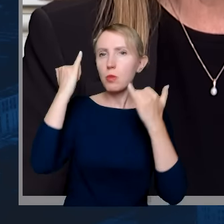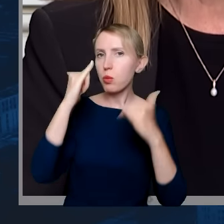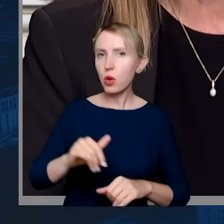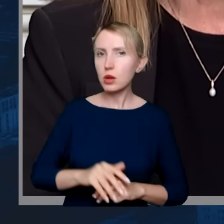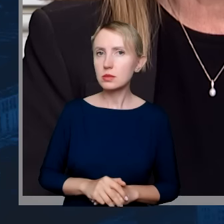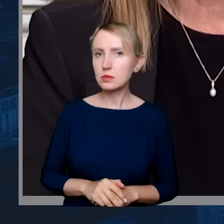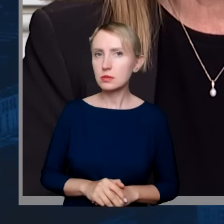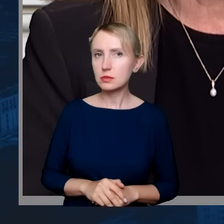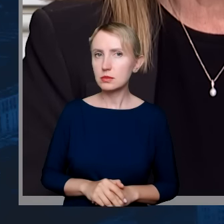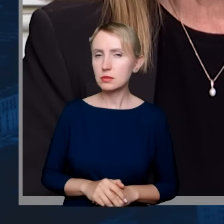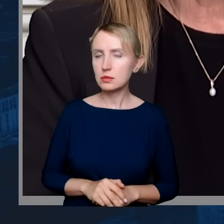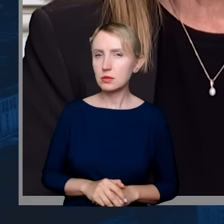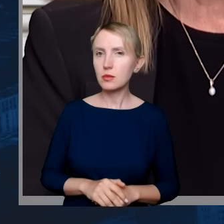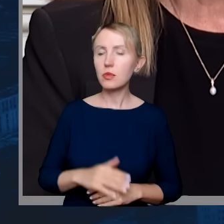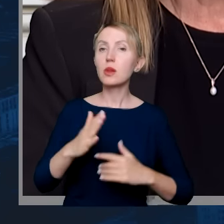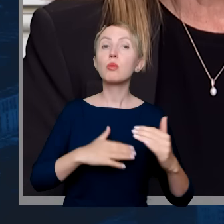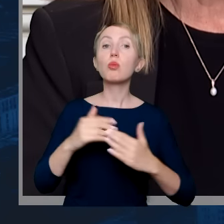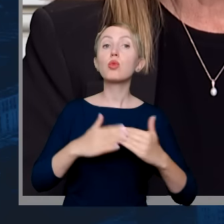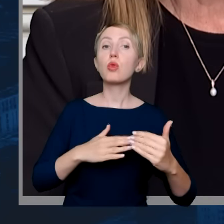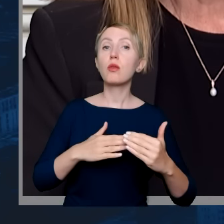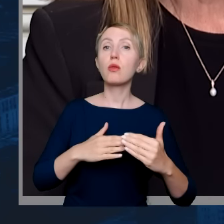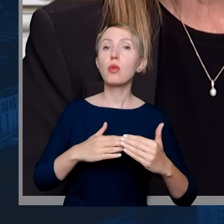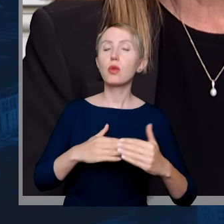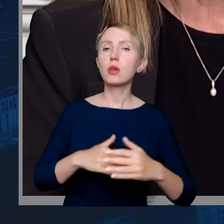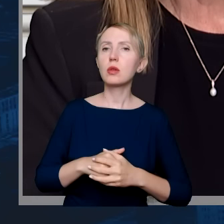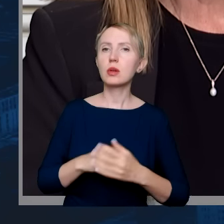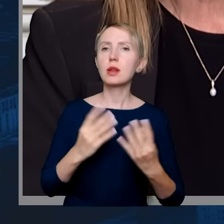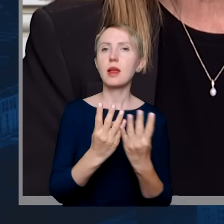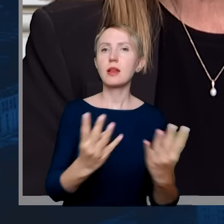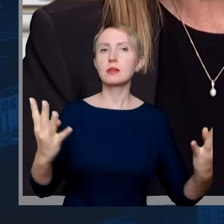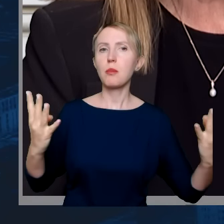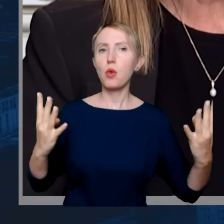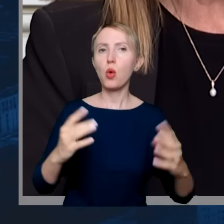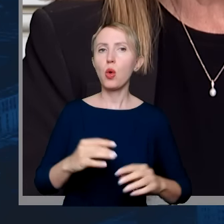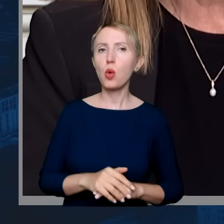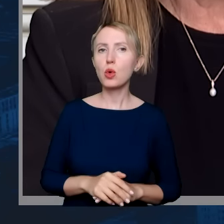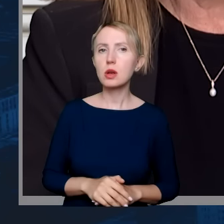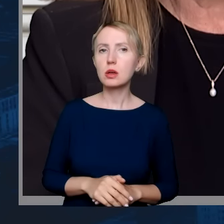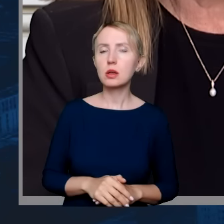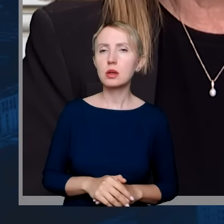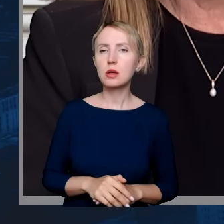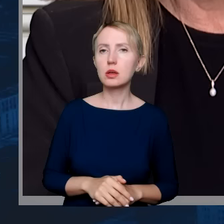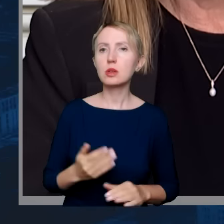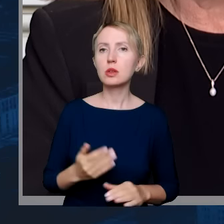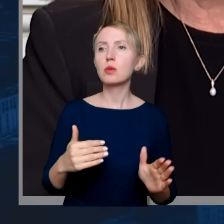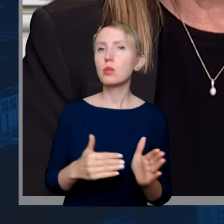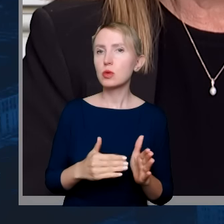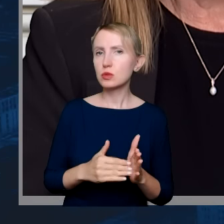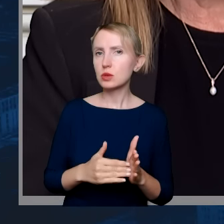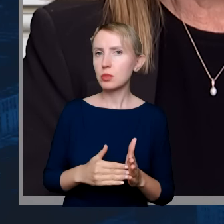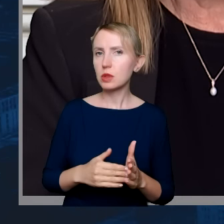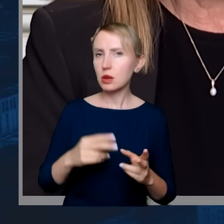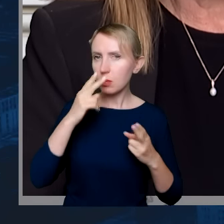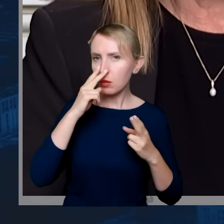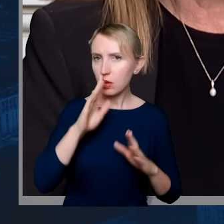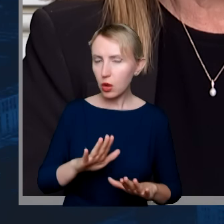tym zakresie budowa tej zapory jest rzeczą potrzebną. Pokazują to te